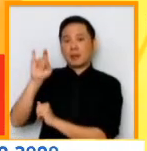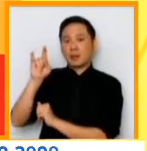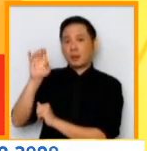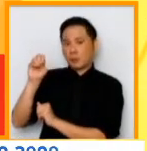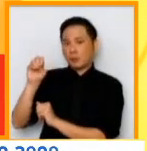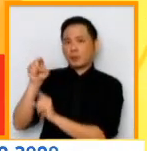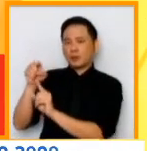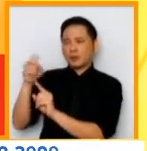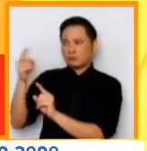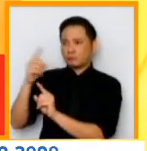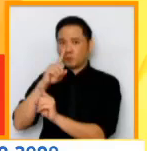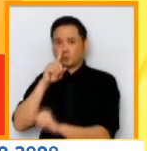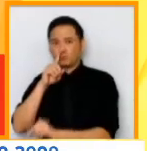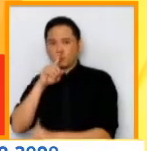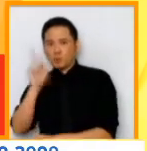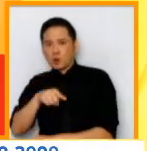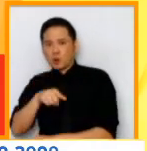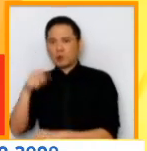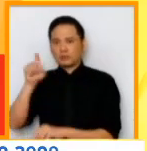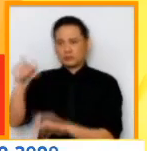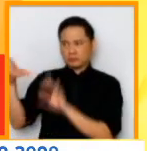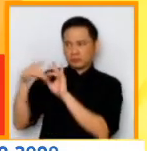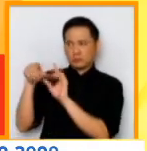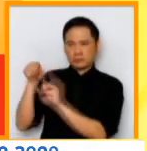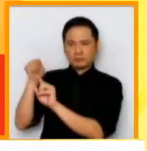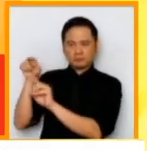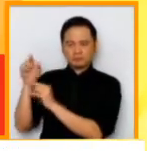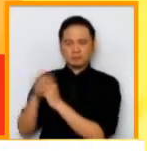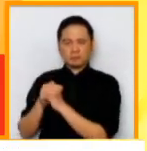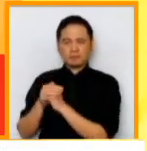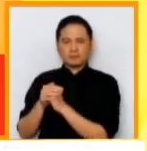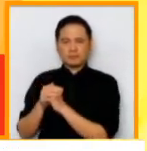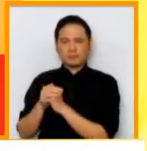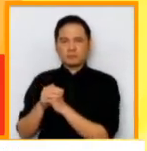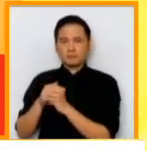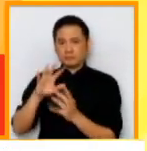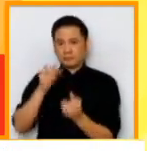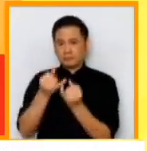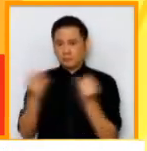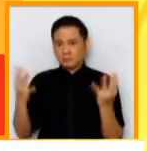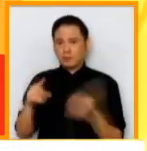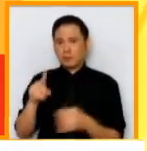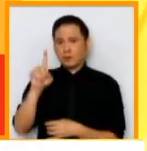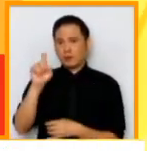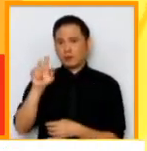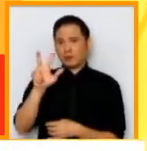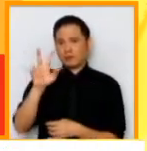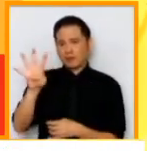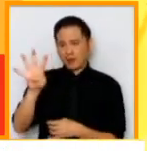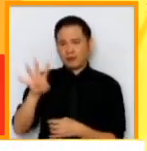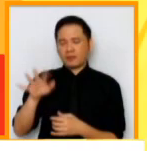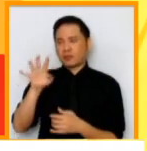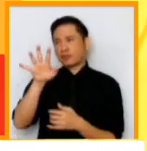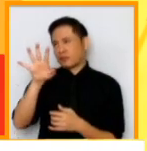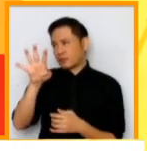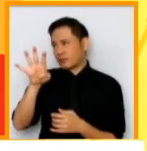At yung bilang ng OFWs doon ay 135, and with 35 having arrived 4 days ago, there are about less 100